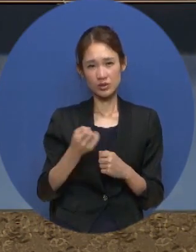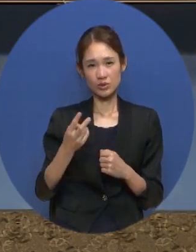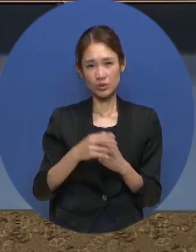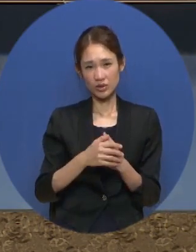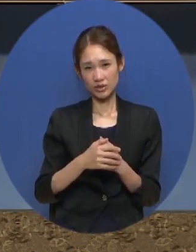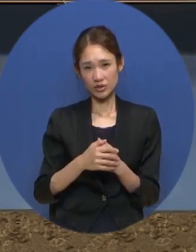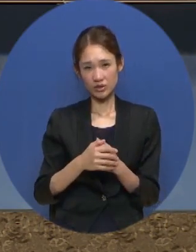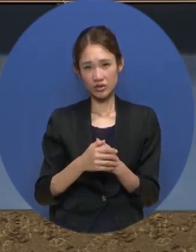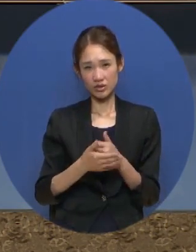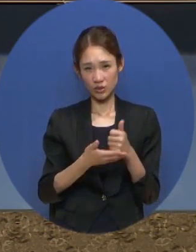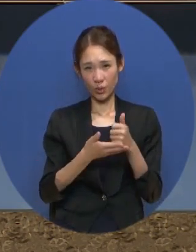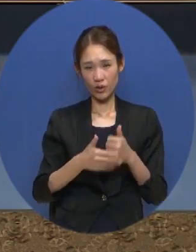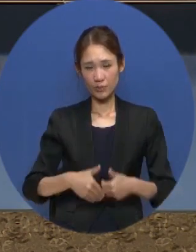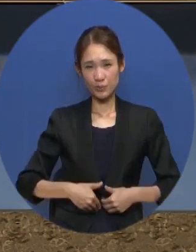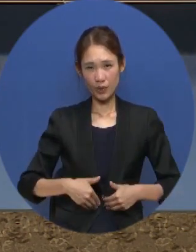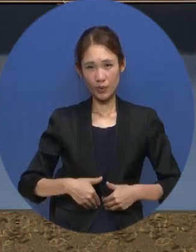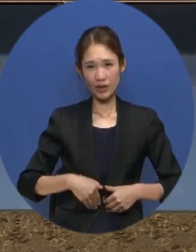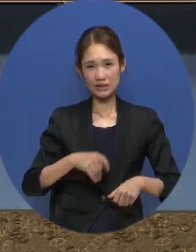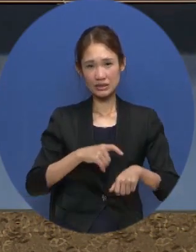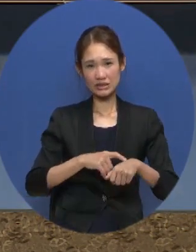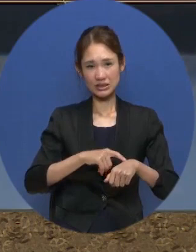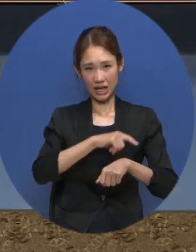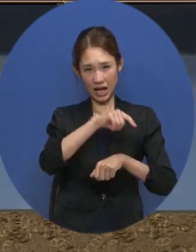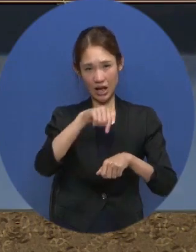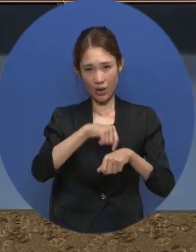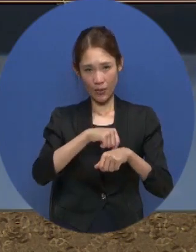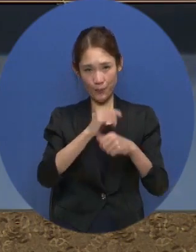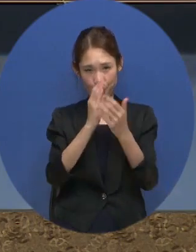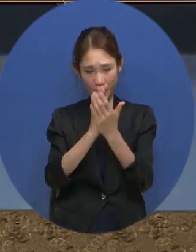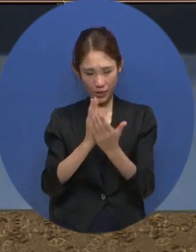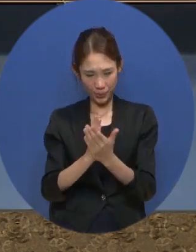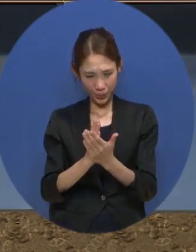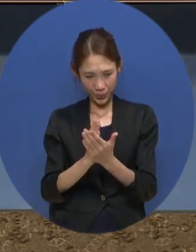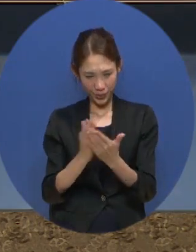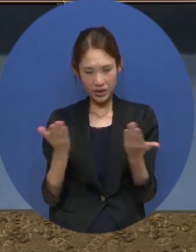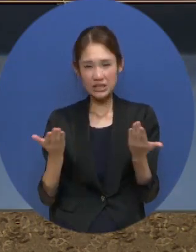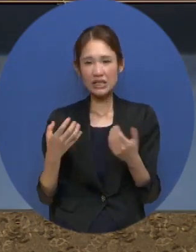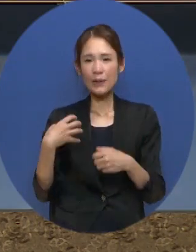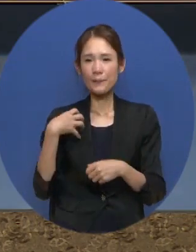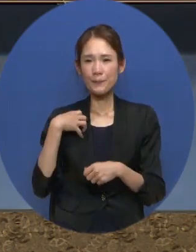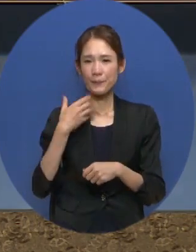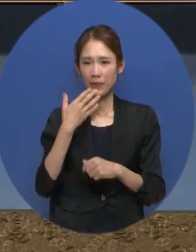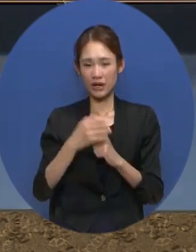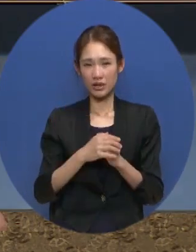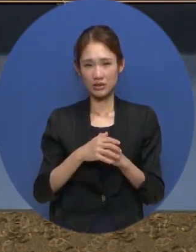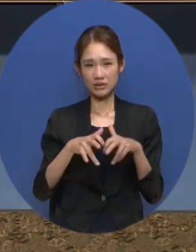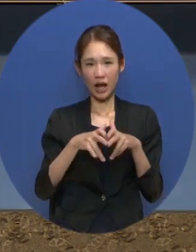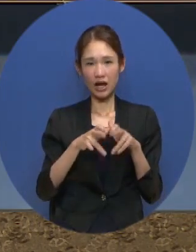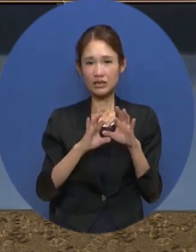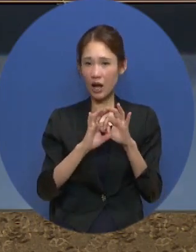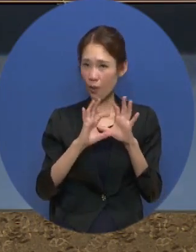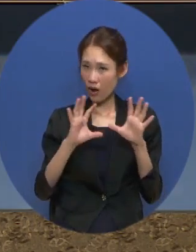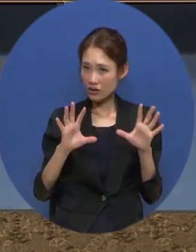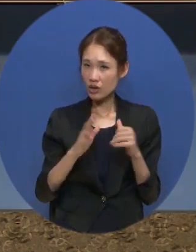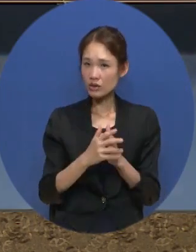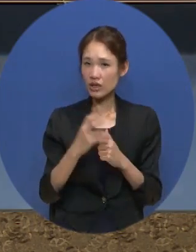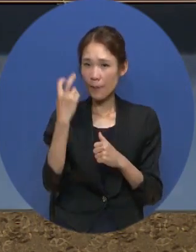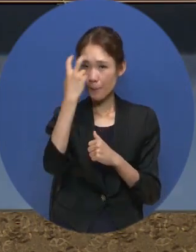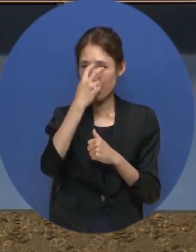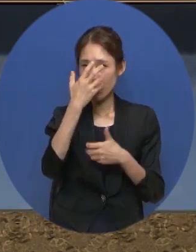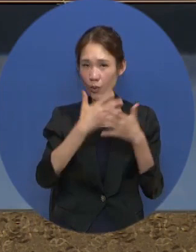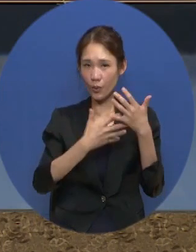그래야만이 클라이언트가 요구하는 시간대에 다 맞춰서 저희가 일을 해드릴 수가 있어요. 그래서 이거는 뭐 장애를 떠나서 모니터링에 가장